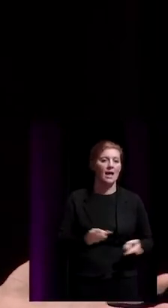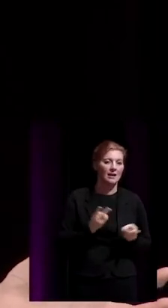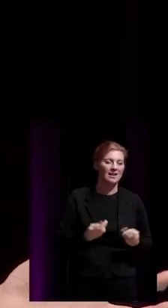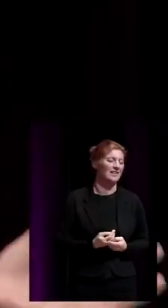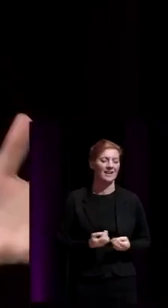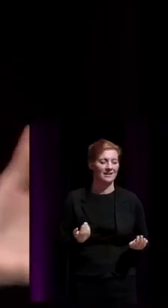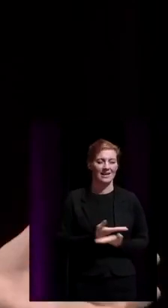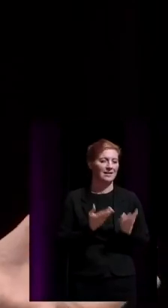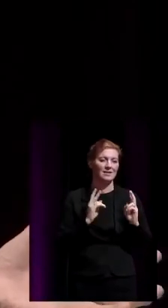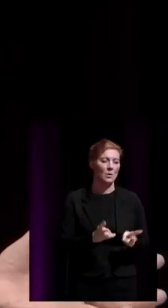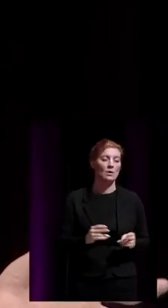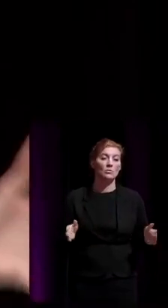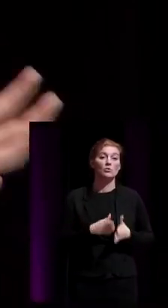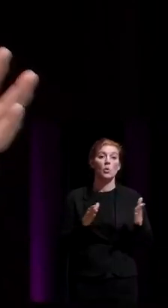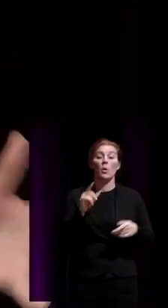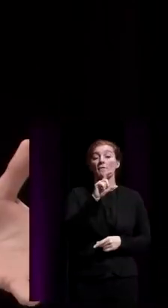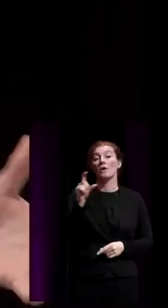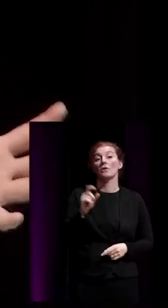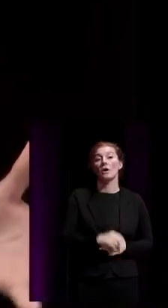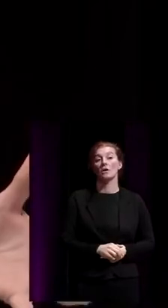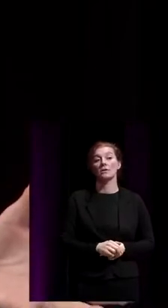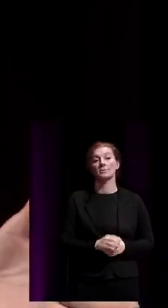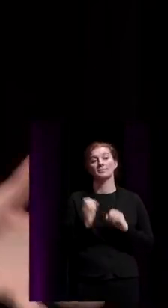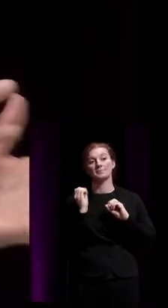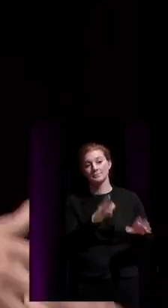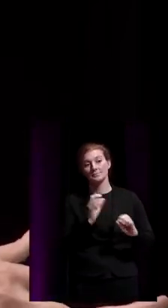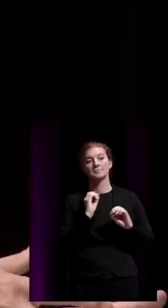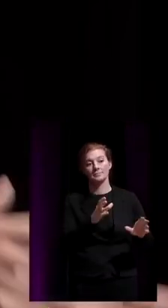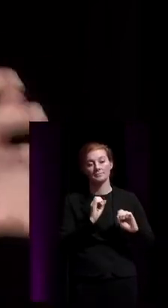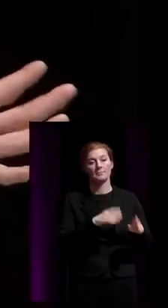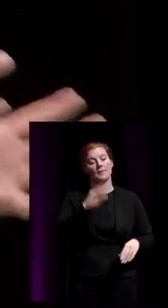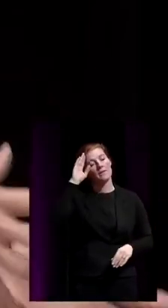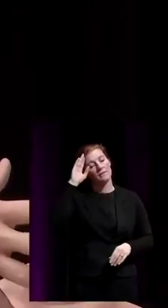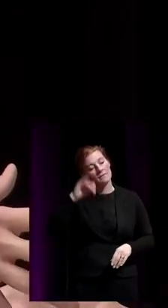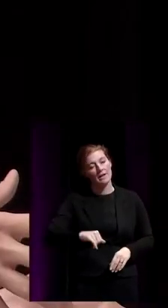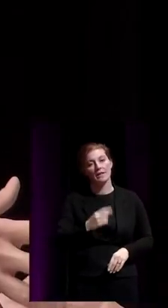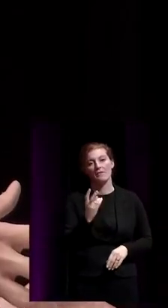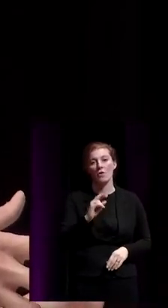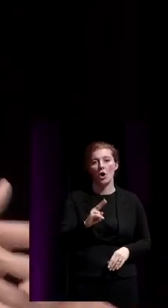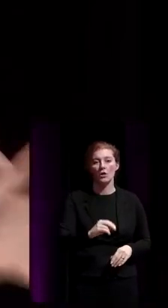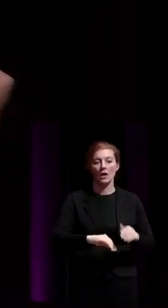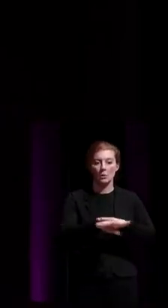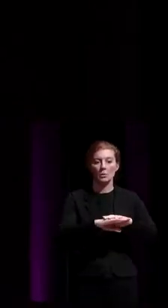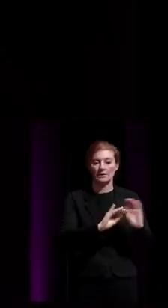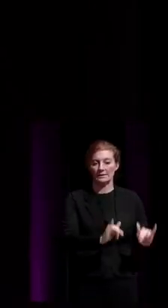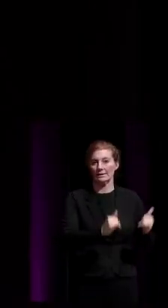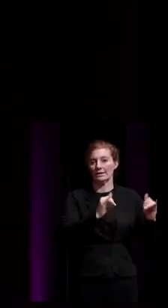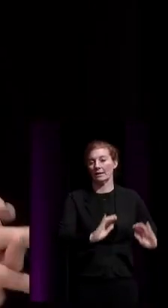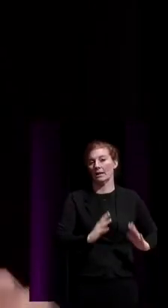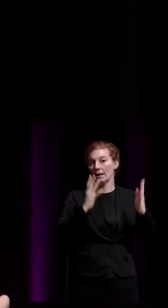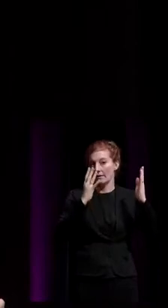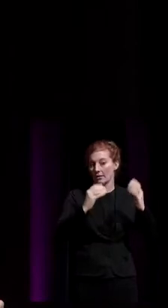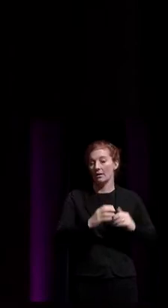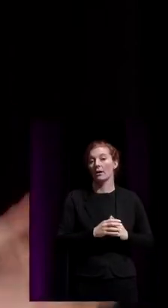stora företagen inom livsmedelssektorn, de vet ju om det att vanor, de grundläggs väldigt tidigt och